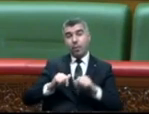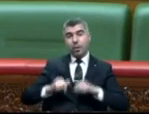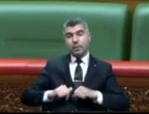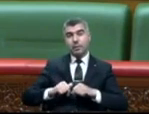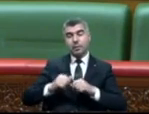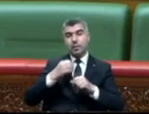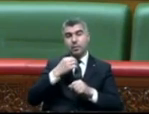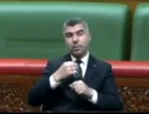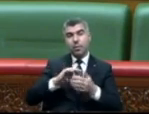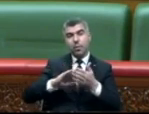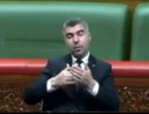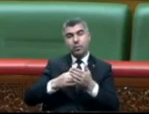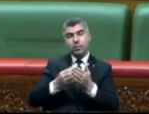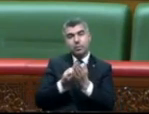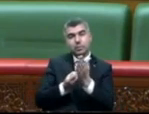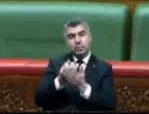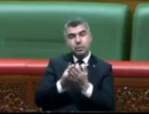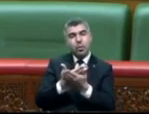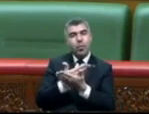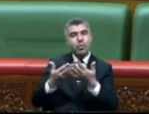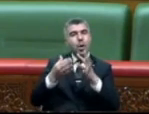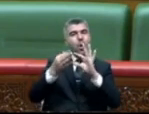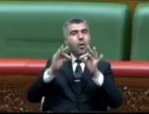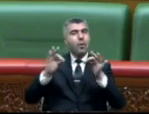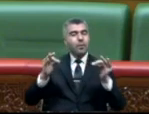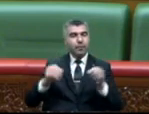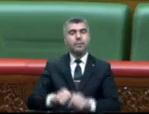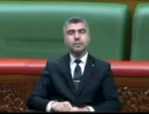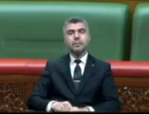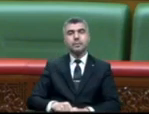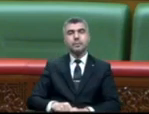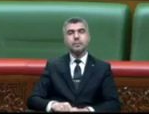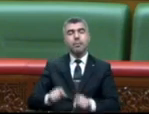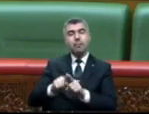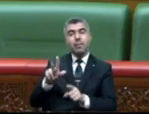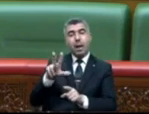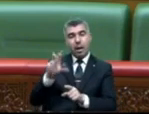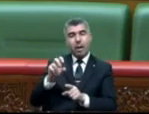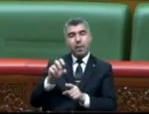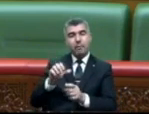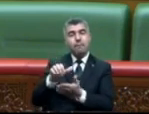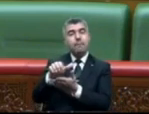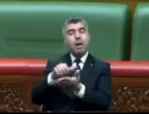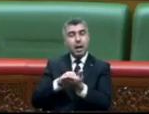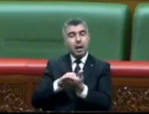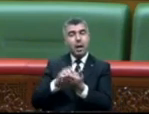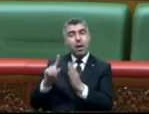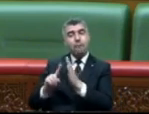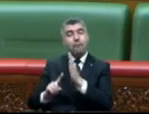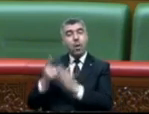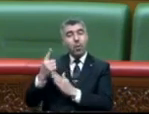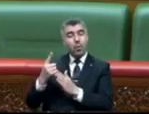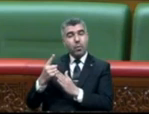يمكن داكشي اللي غادي نقول يمكن قلت كاع الاول ديالو، بطبيعة الحال كتعرف المنتوج الفلاحي من البداية ديال